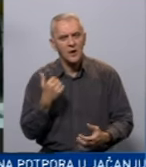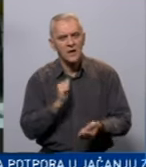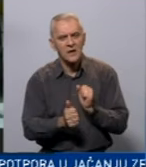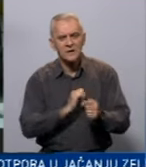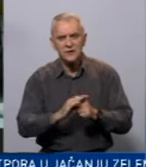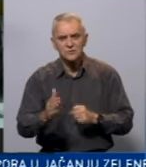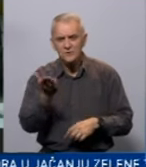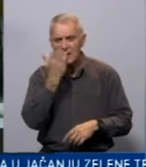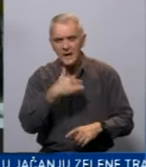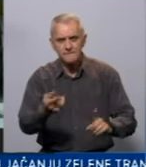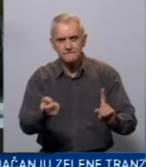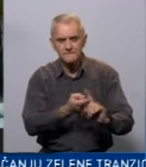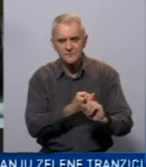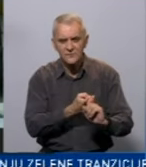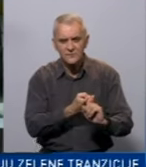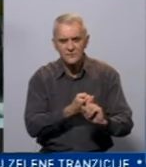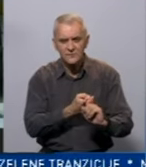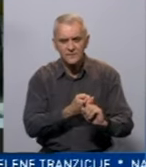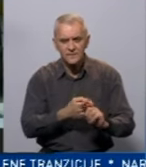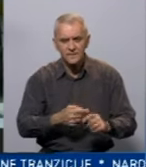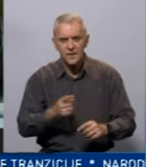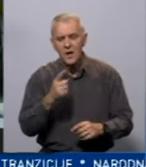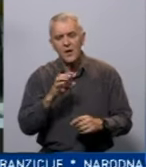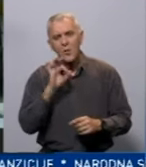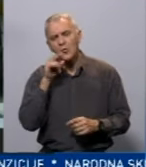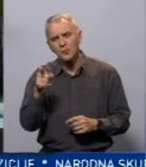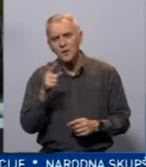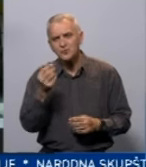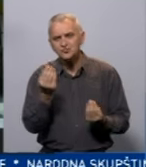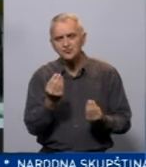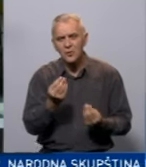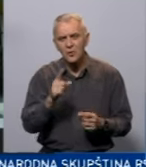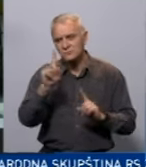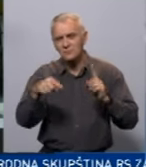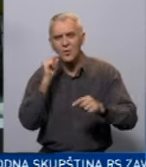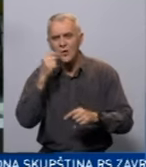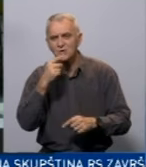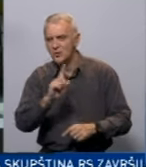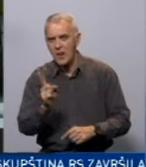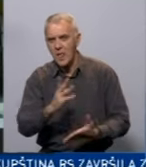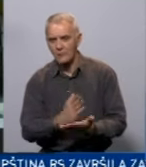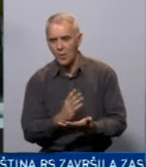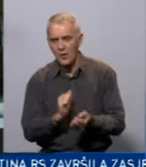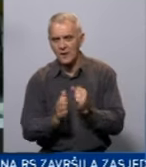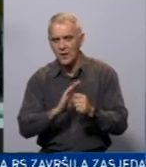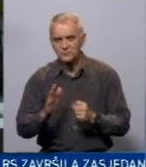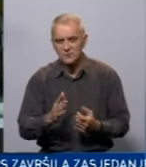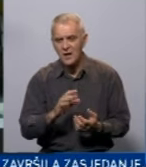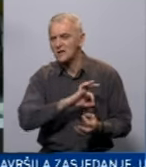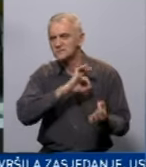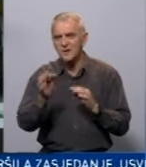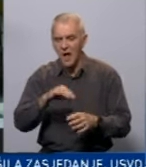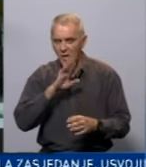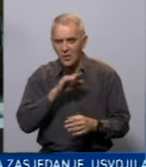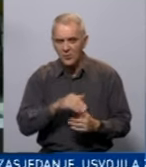bez obzira na taj ovaj talas poricanja o kome govorimo i koju smo svakodnevno izloženi, zapravo